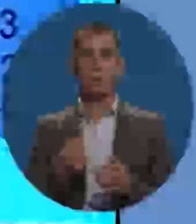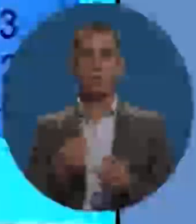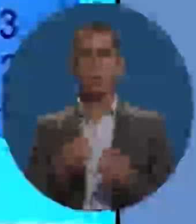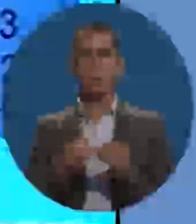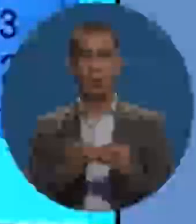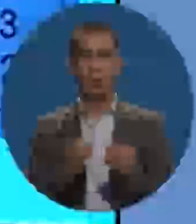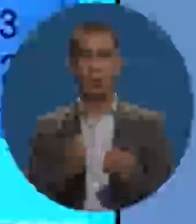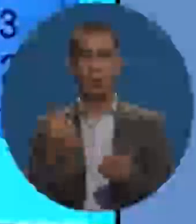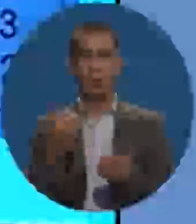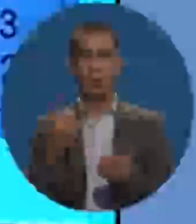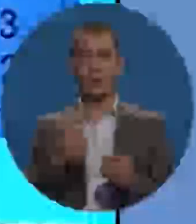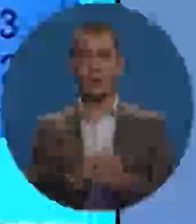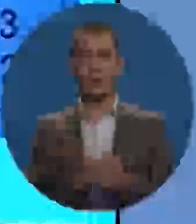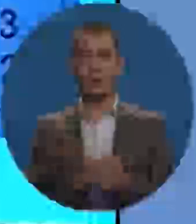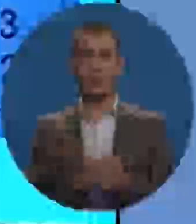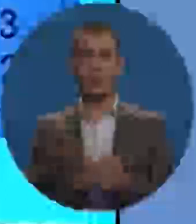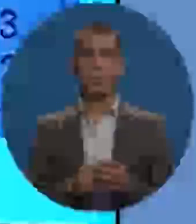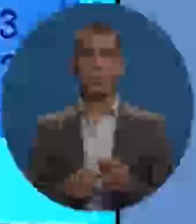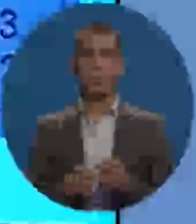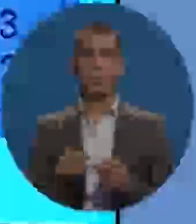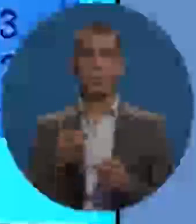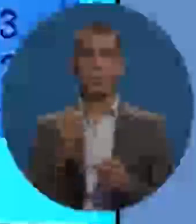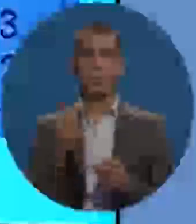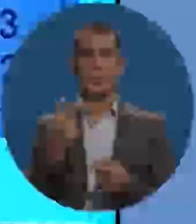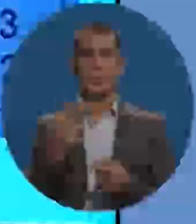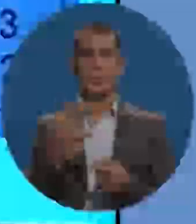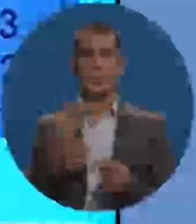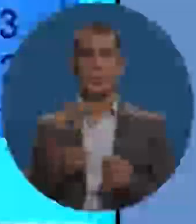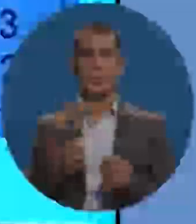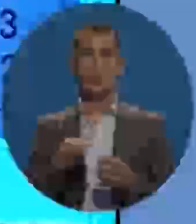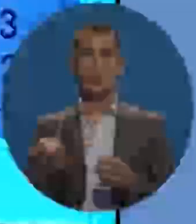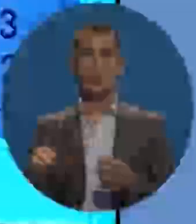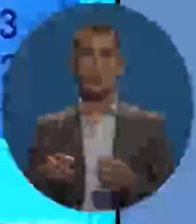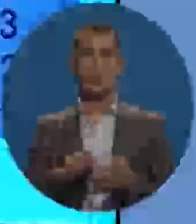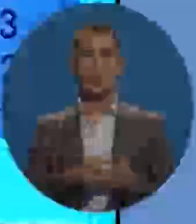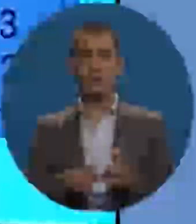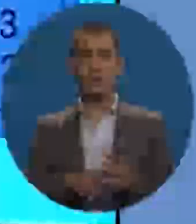жүзліклер, онлықлар бірліклер. Ал екінші класс мыңлықлар классы болса,